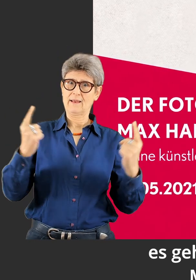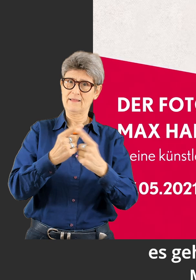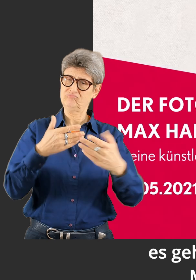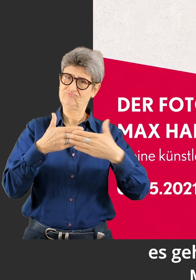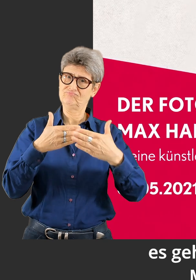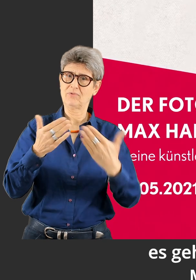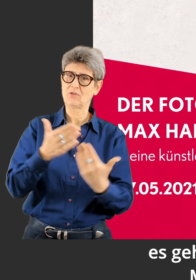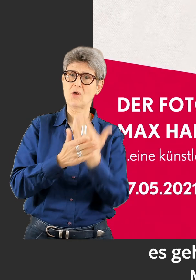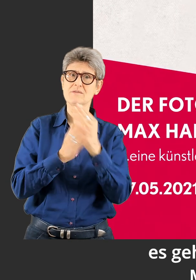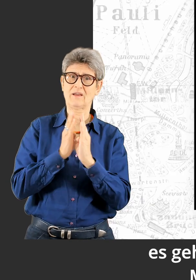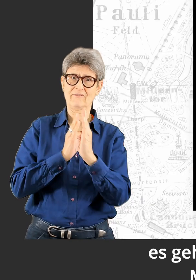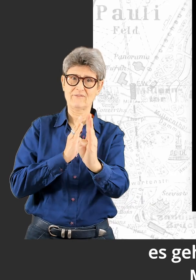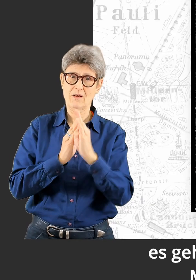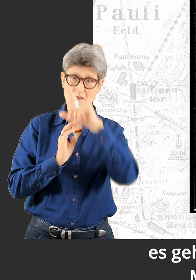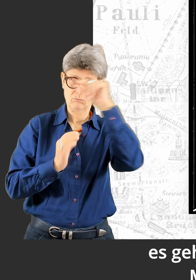Fotografie.